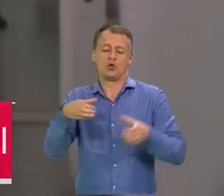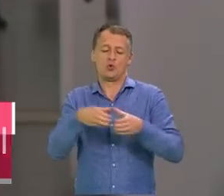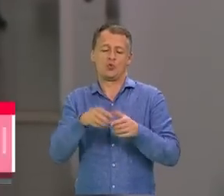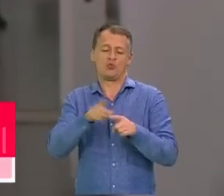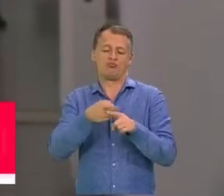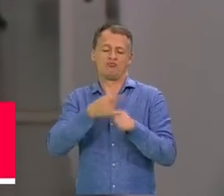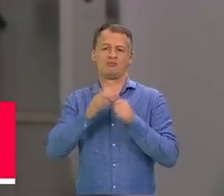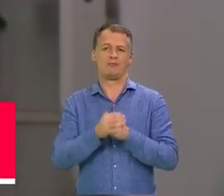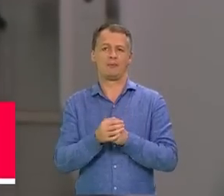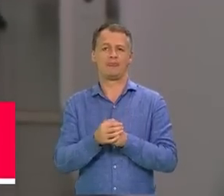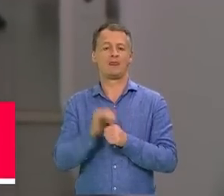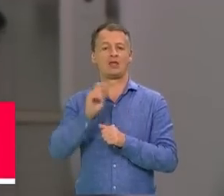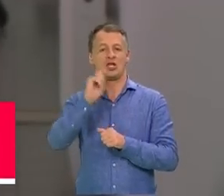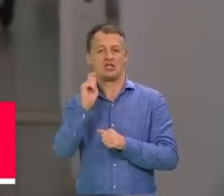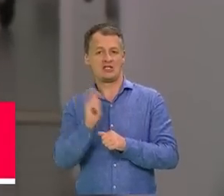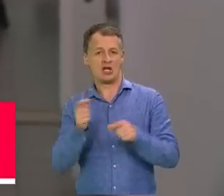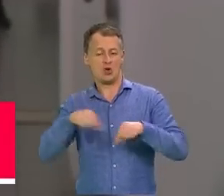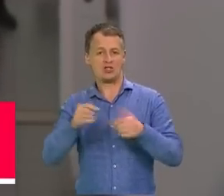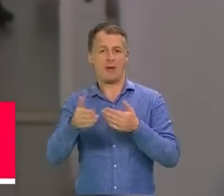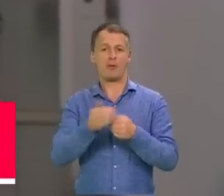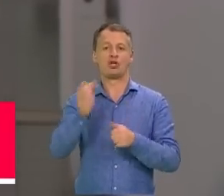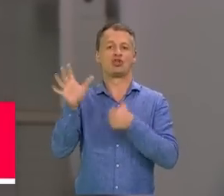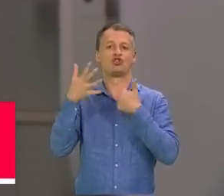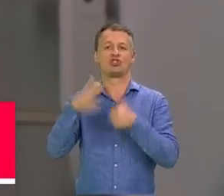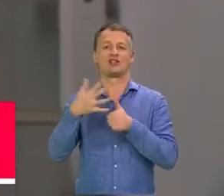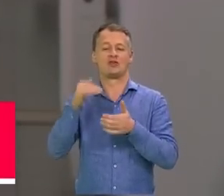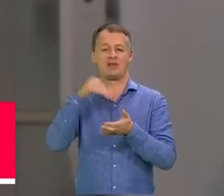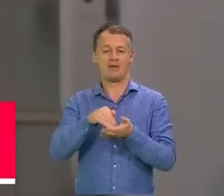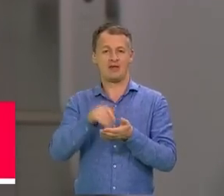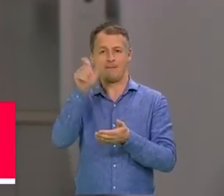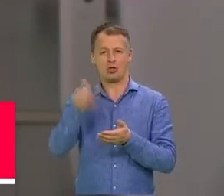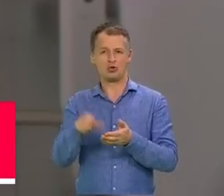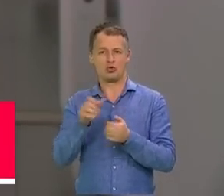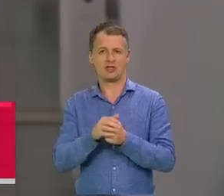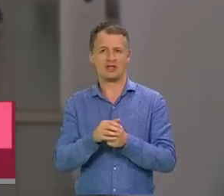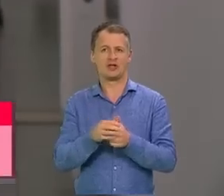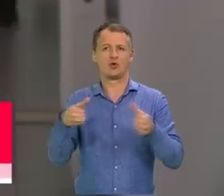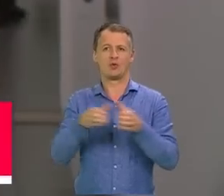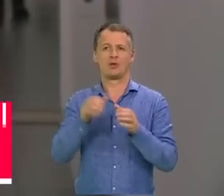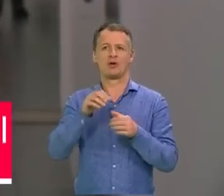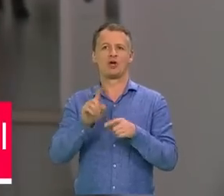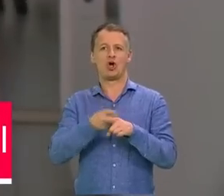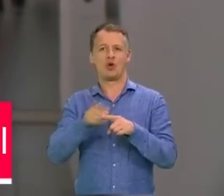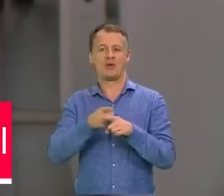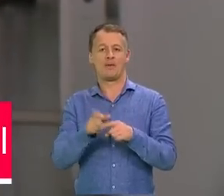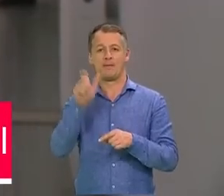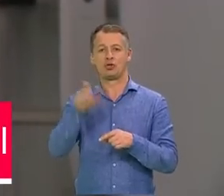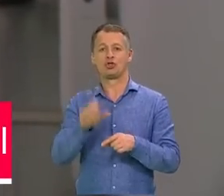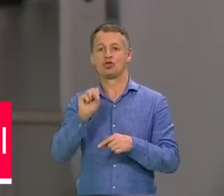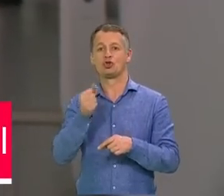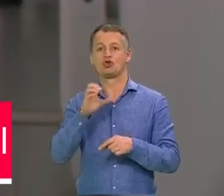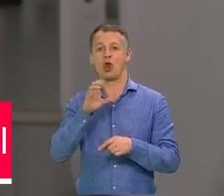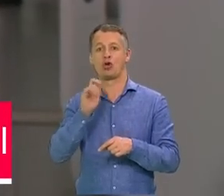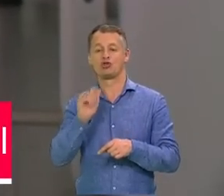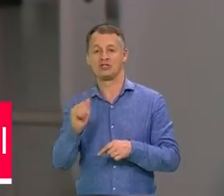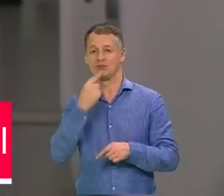de Statistică, în țara noastră sunt în jur de 600.000 de persoane de etnie romă. Sociologii spun însă că numărul